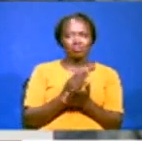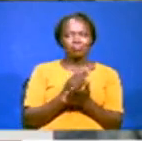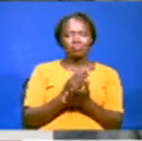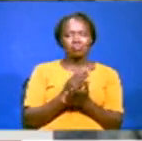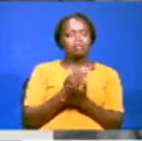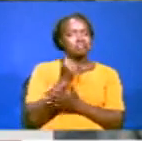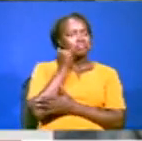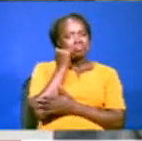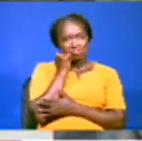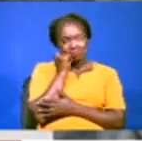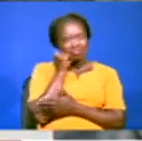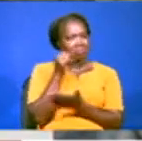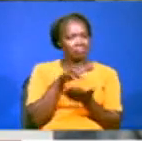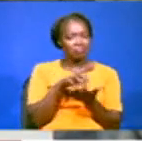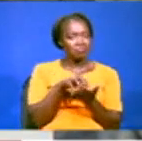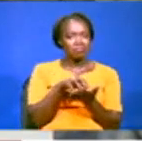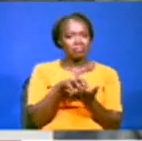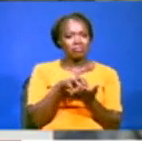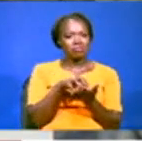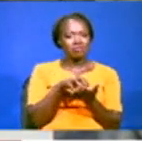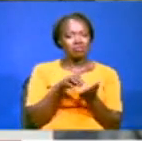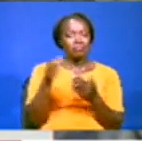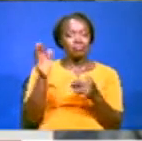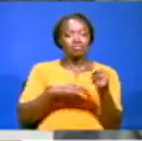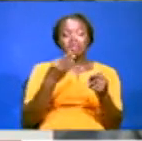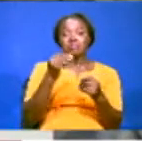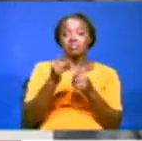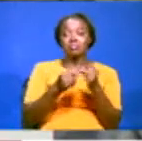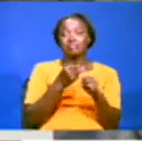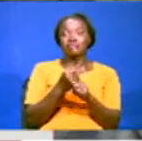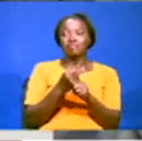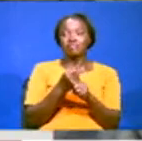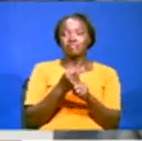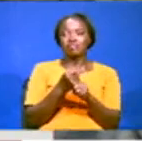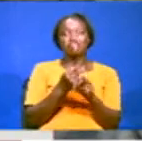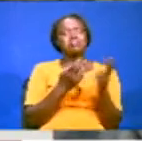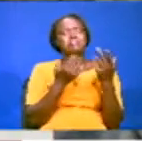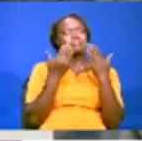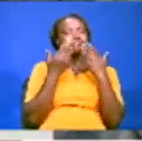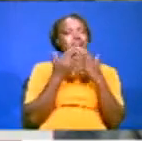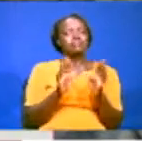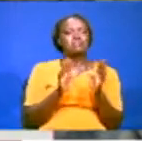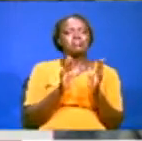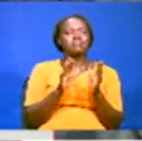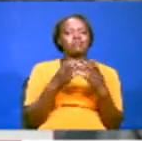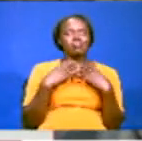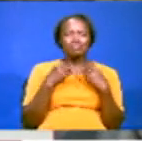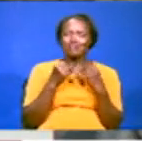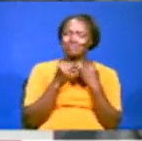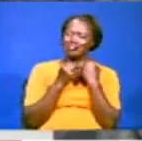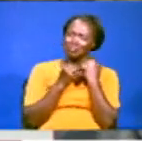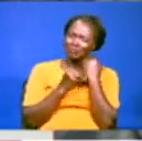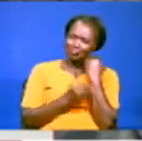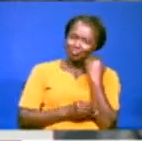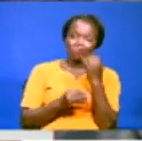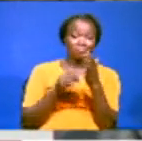kusikitisha. Ile shida alikuwa nayo zaidi ya miaka 30, alikuwa ameishiwa na matumaini, hali yake afya ilikuwa imedhoofika,